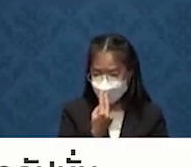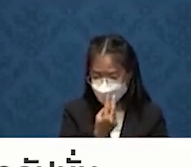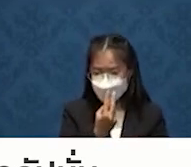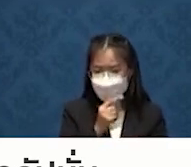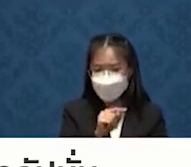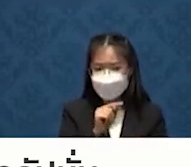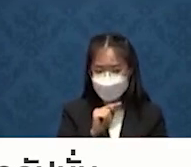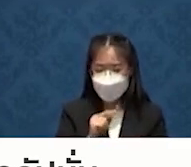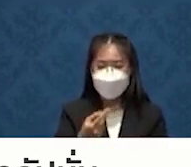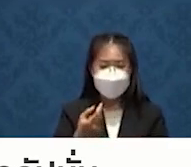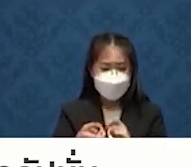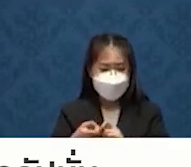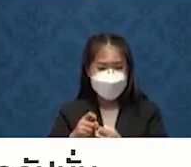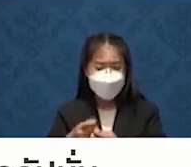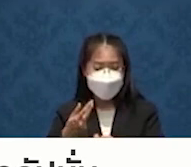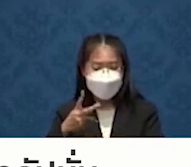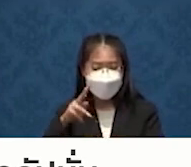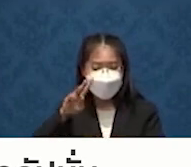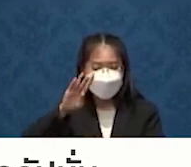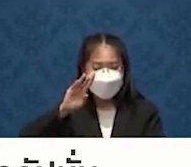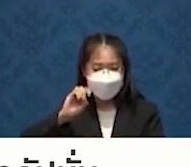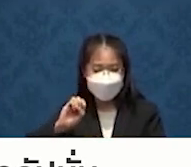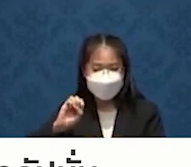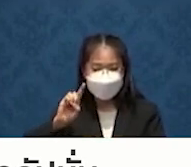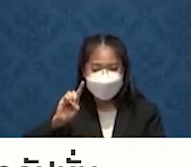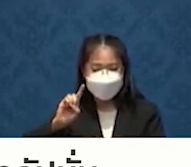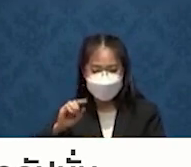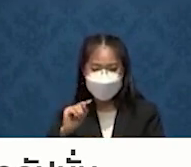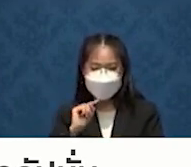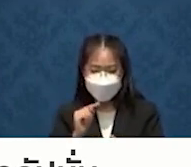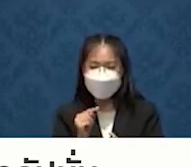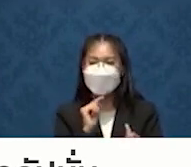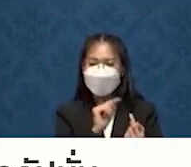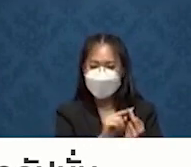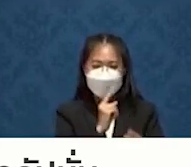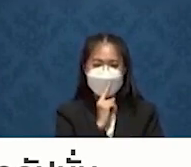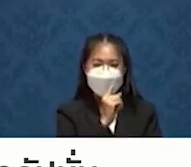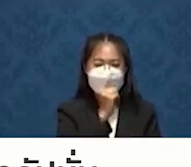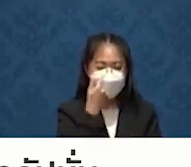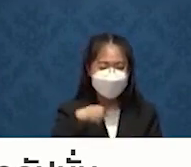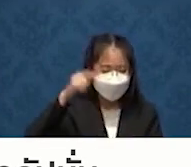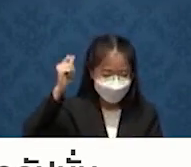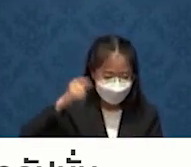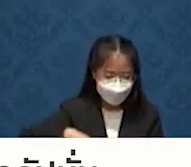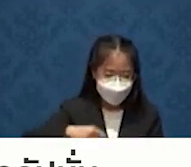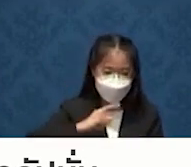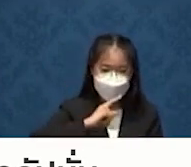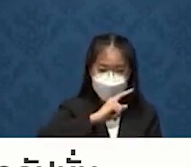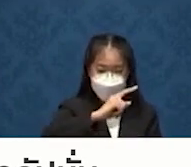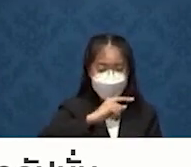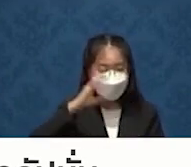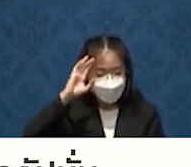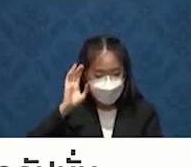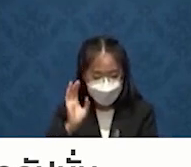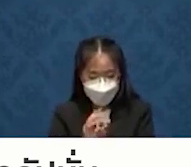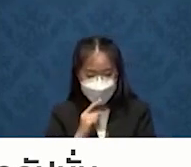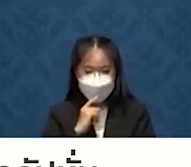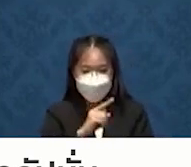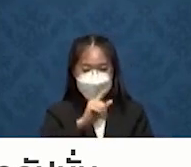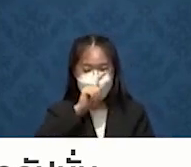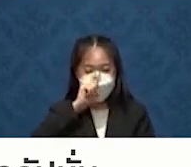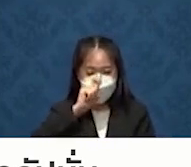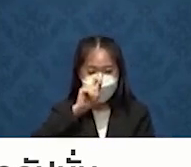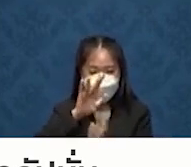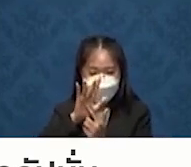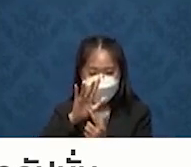หลายคดีเนี่ยมันก็เข้าสู่กระบวนการยุติธรรมแล้วนะครับตำรวจสั่งฟ้องอัยการสั่งฟ้องก็ไปถึง